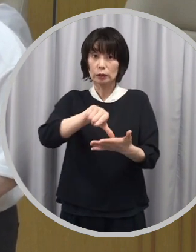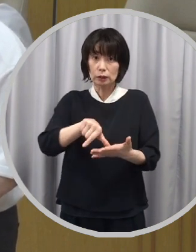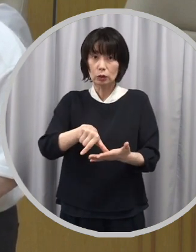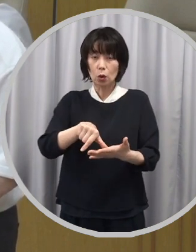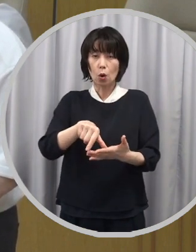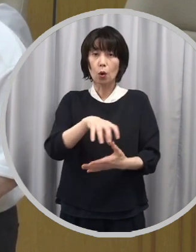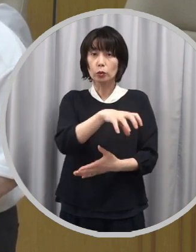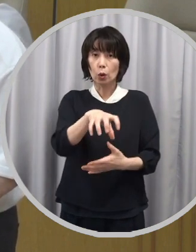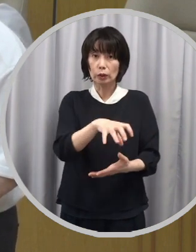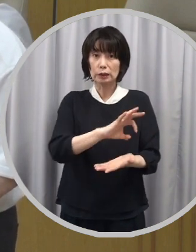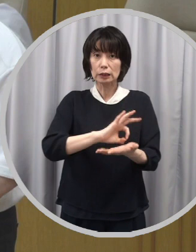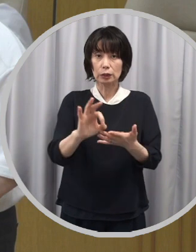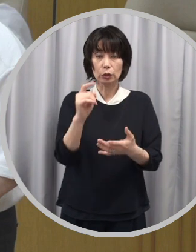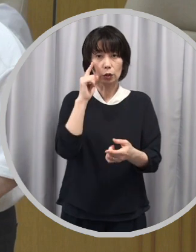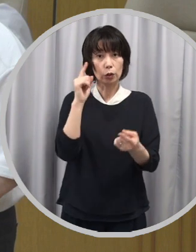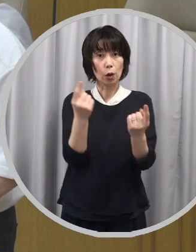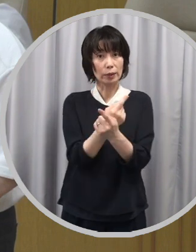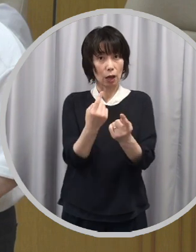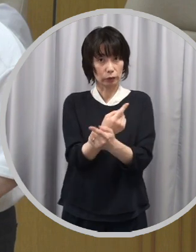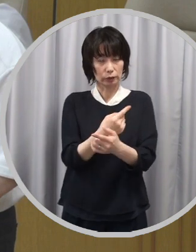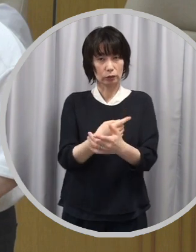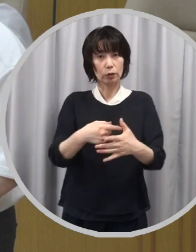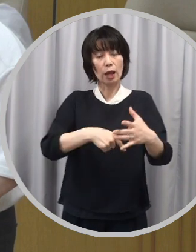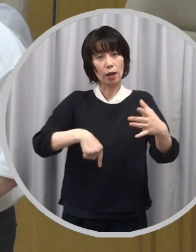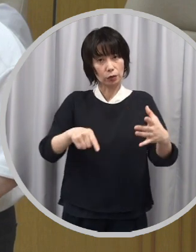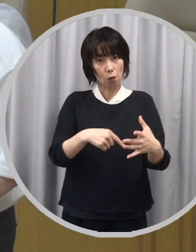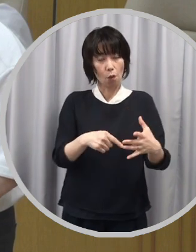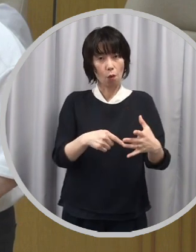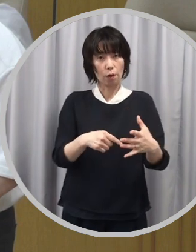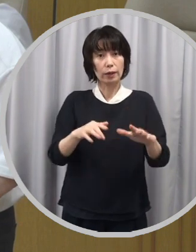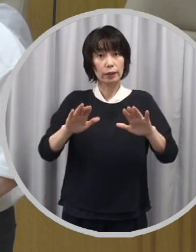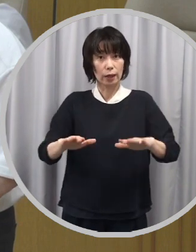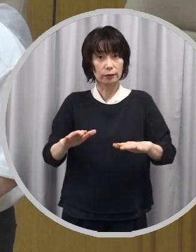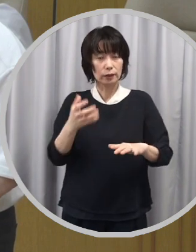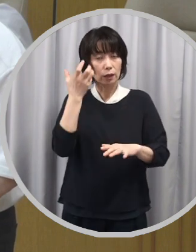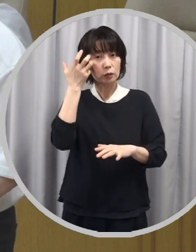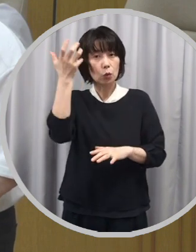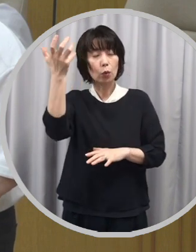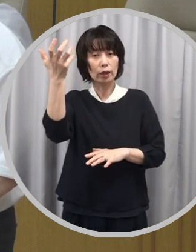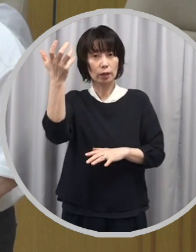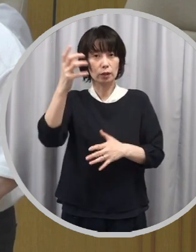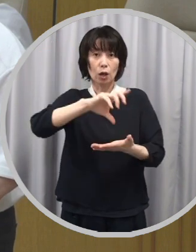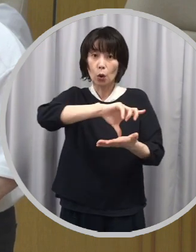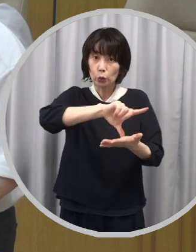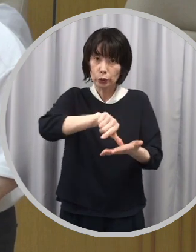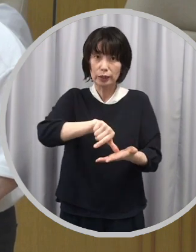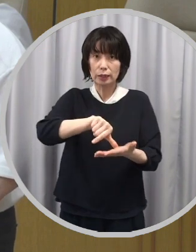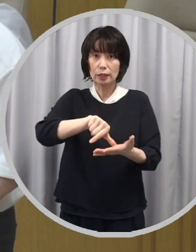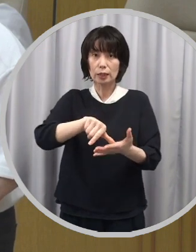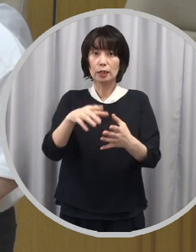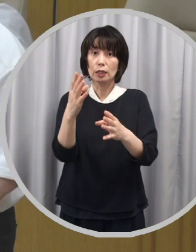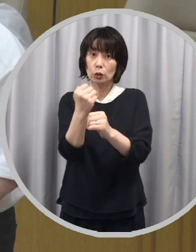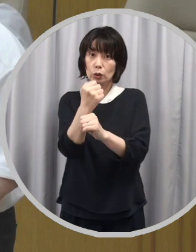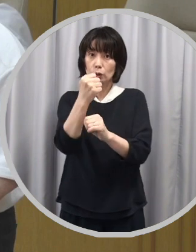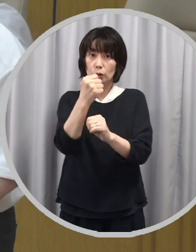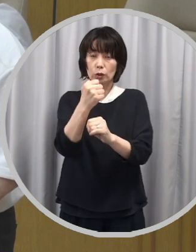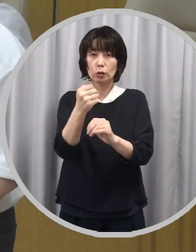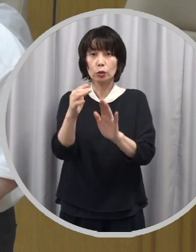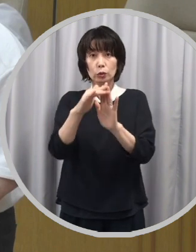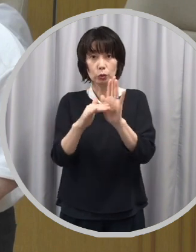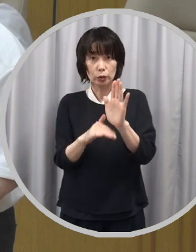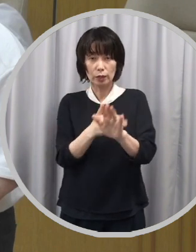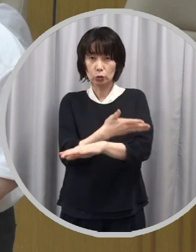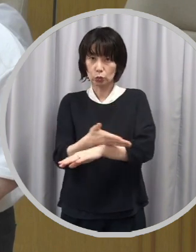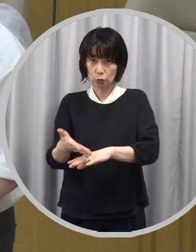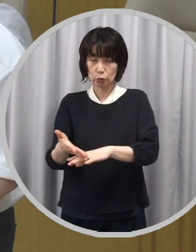地利用の見直しについて、現在想定されている区域やスケジュール、またどの